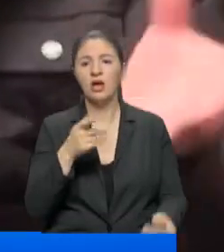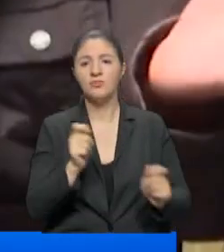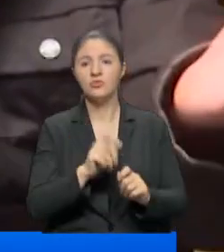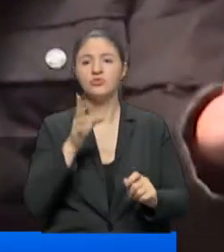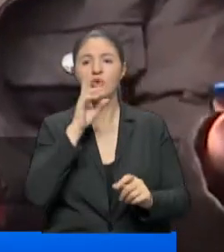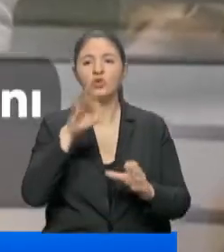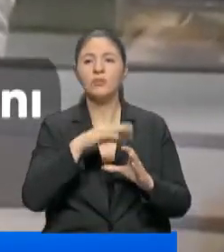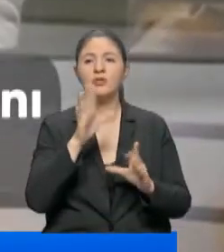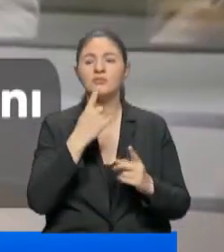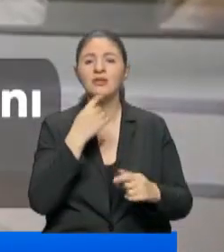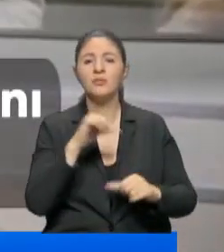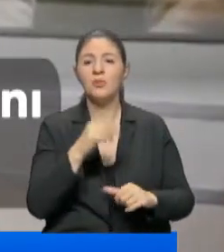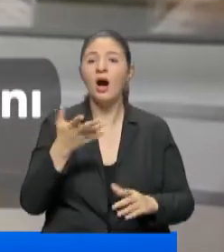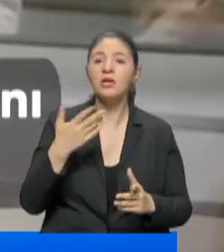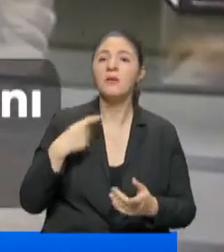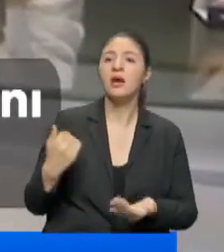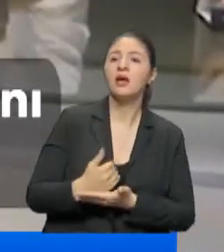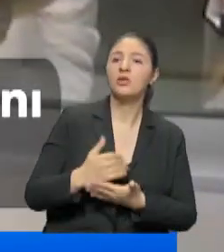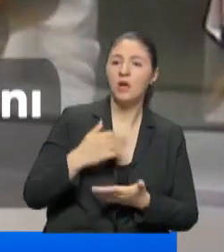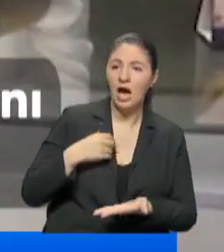başka bir şey diyemiyorum